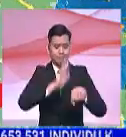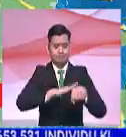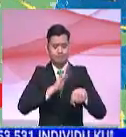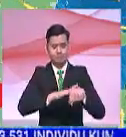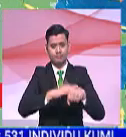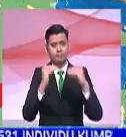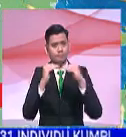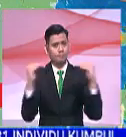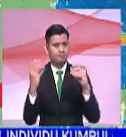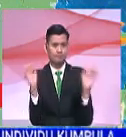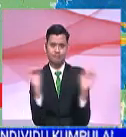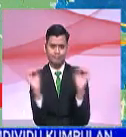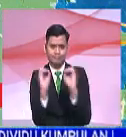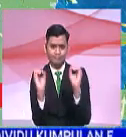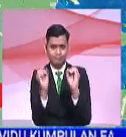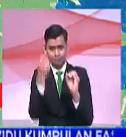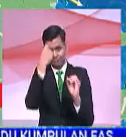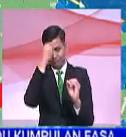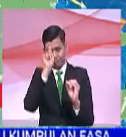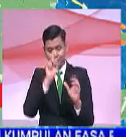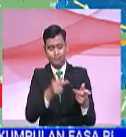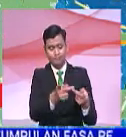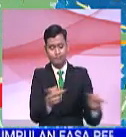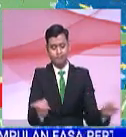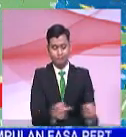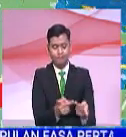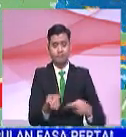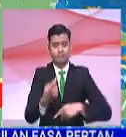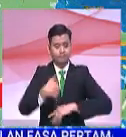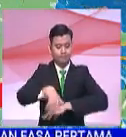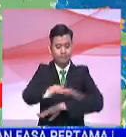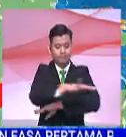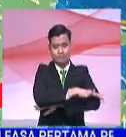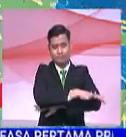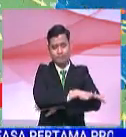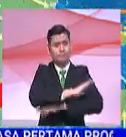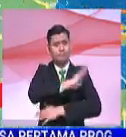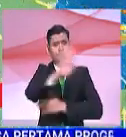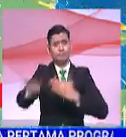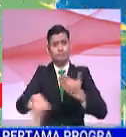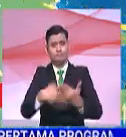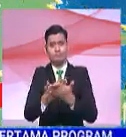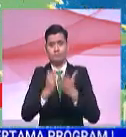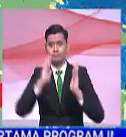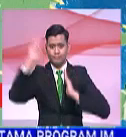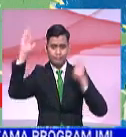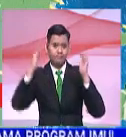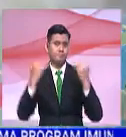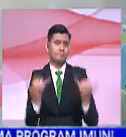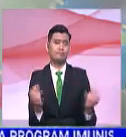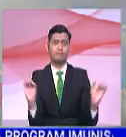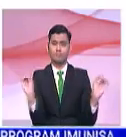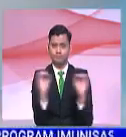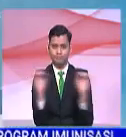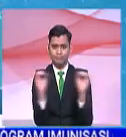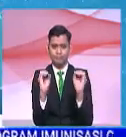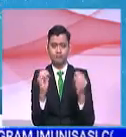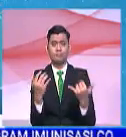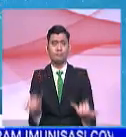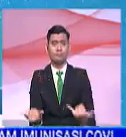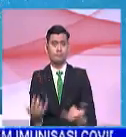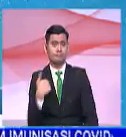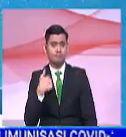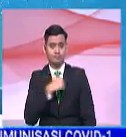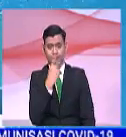terperingkat untuk melibatkan kawasan perairan-perairan di seluruh Malaysia buat masa ini merujuk pada paparan imej